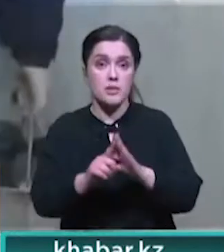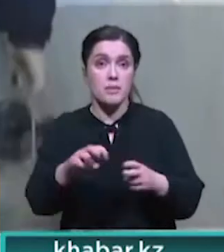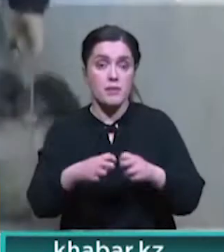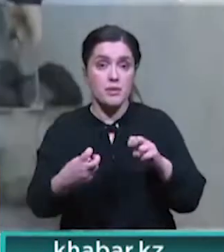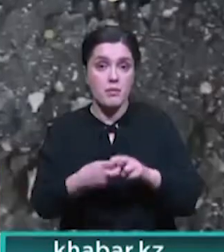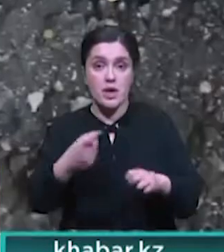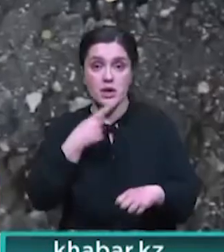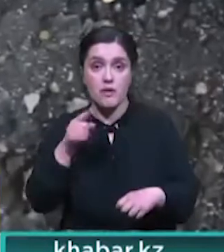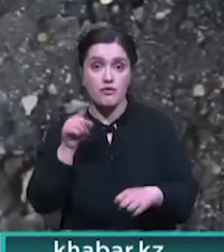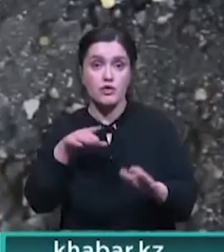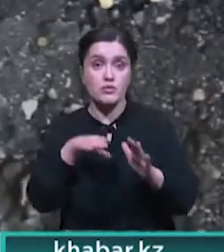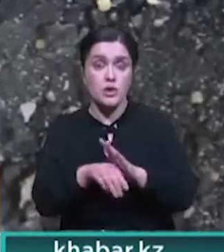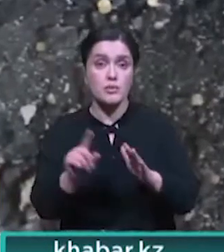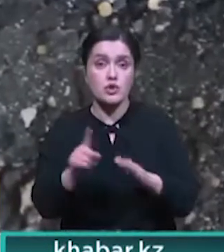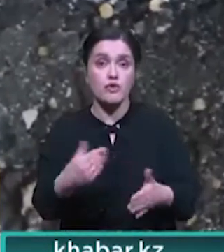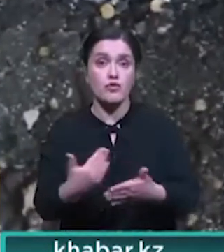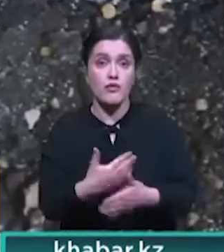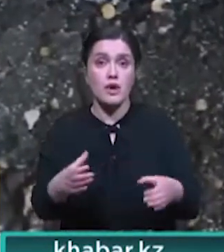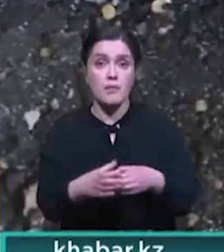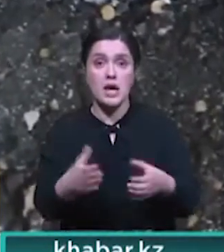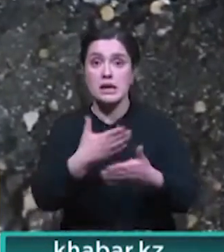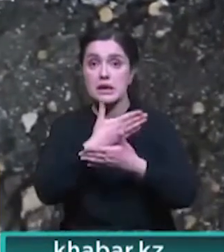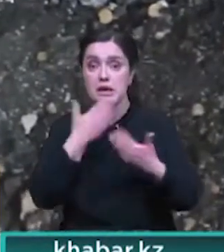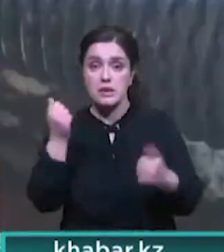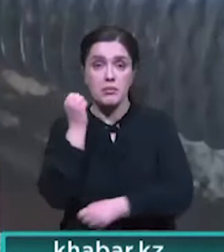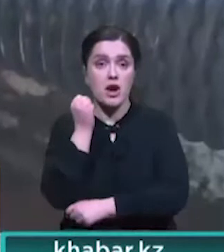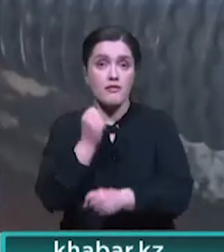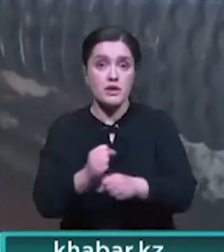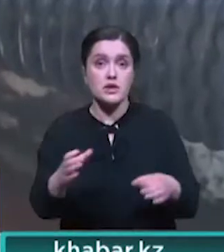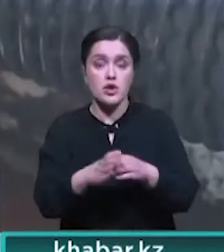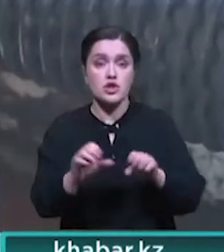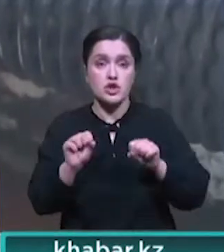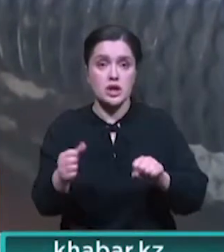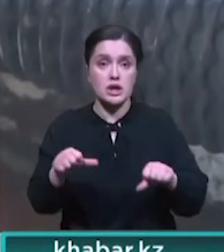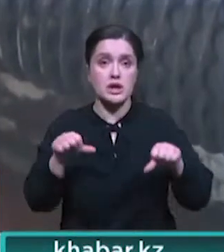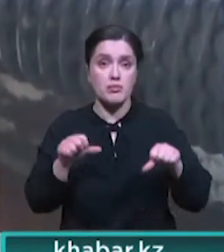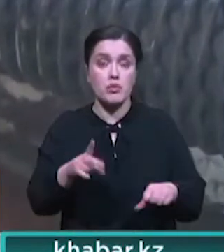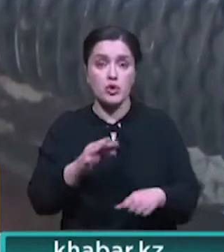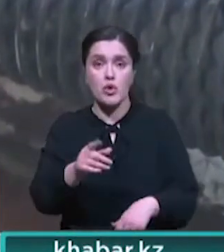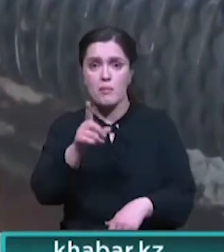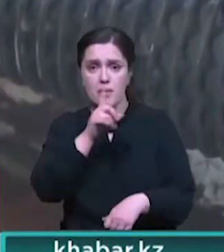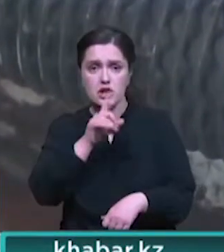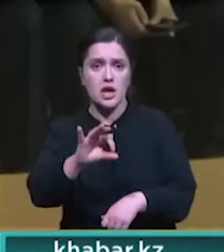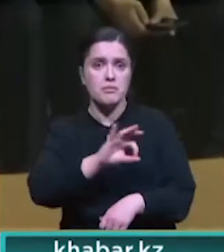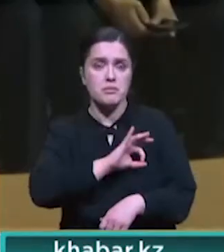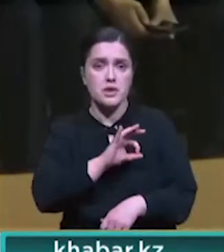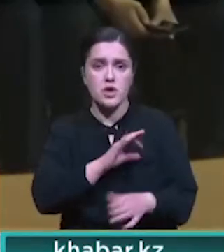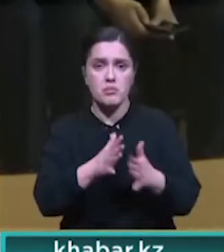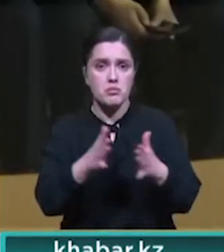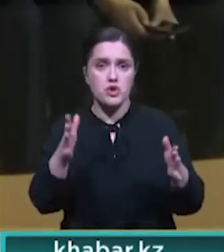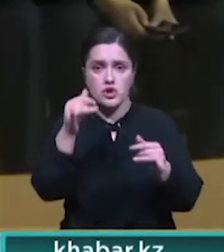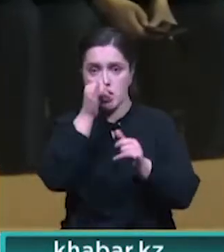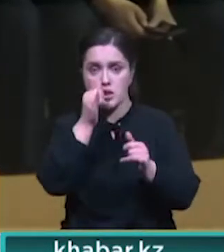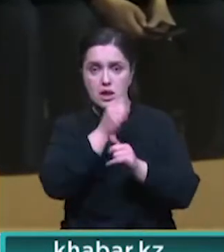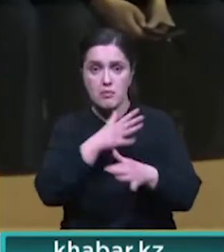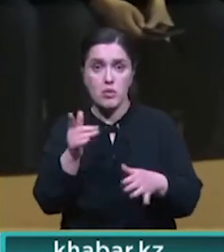начались проблемы отмечают они в том числе потому что в новой компании нет профсоюза защищающего их право но молчать